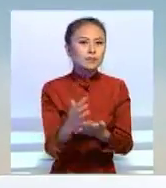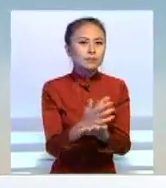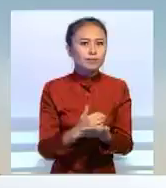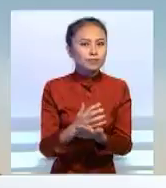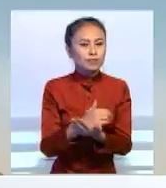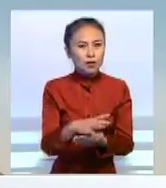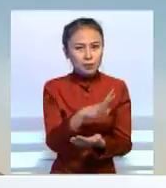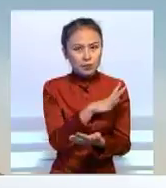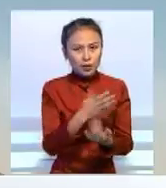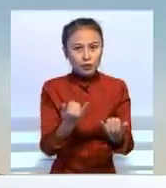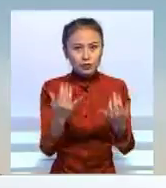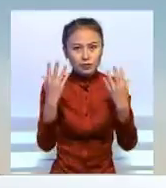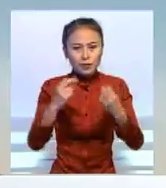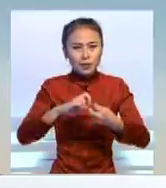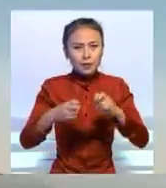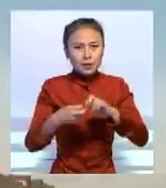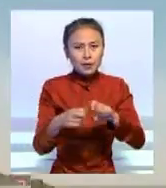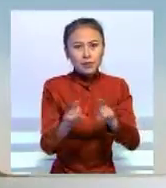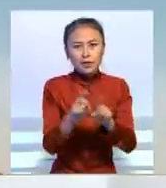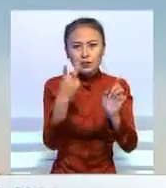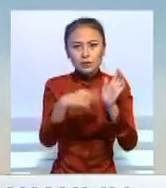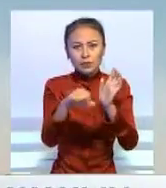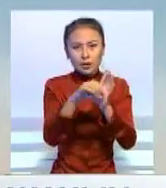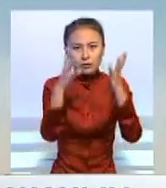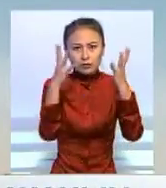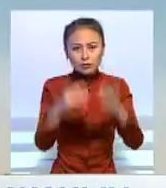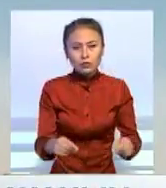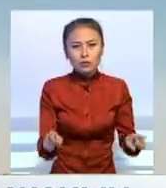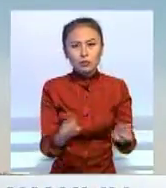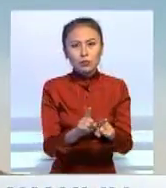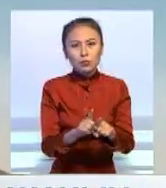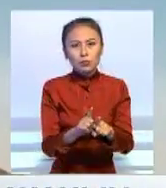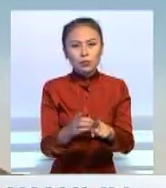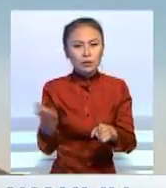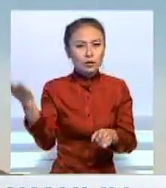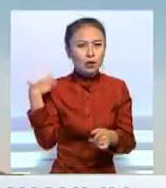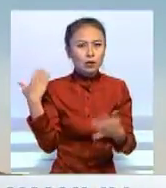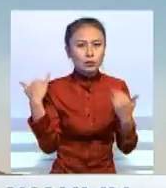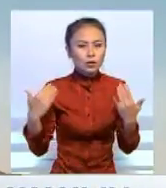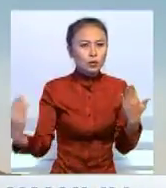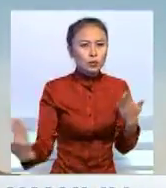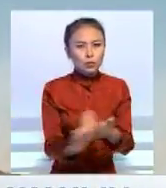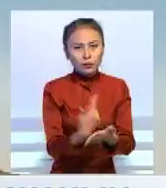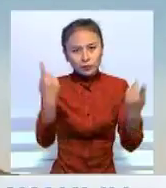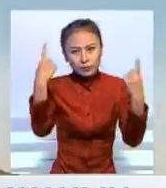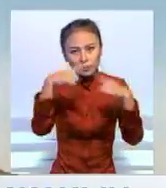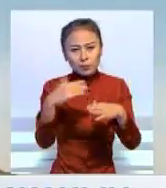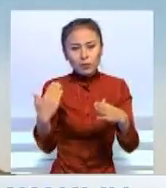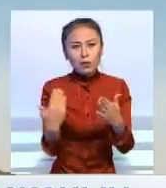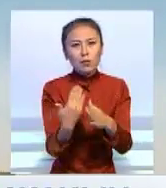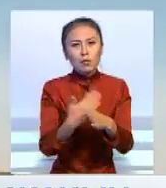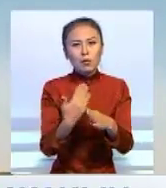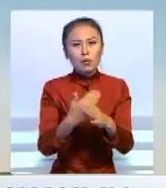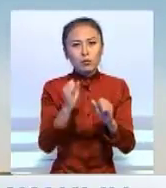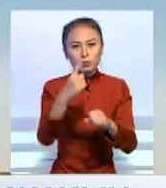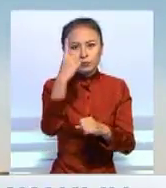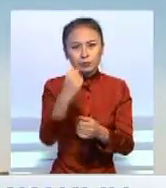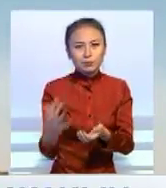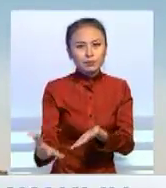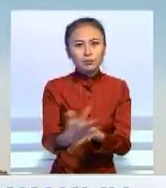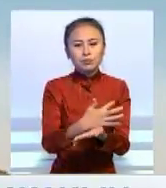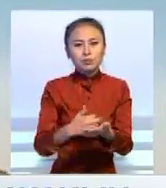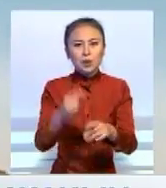түсетін. Мәселен, бұрын 26 күн жинайтын алқапты мен қазір жаңа техниканың көмегімен бір күнде жинап